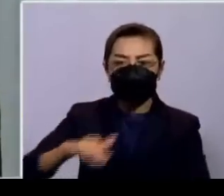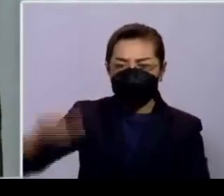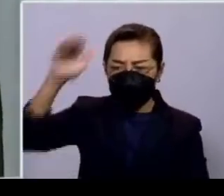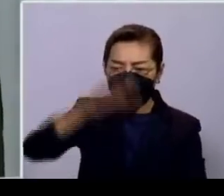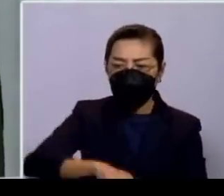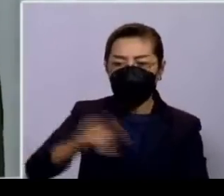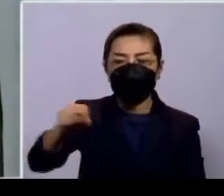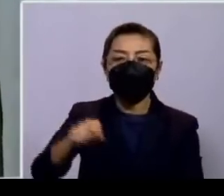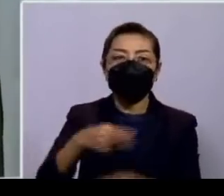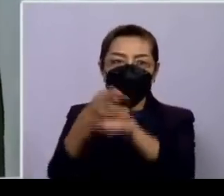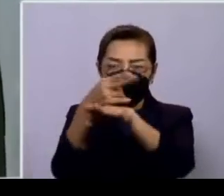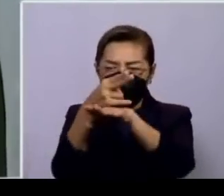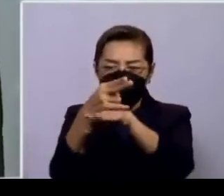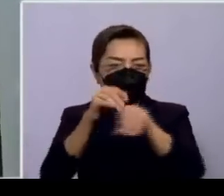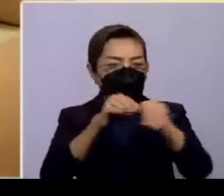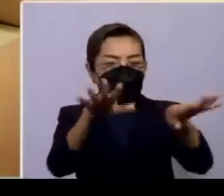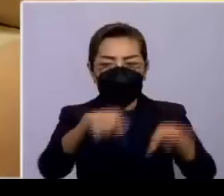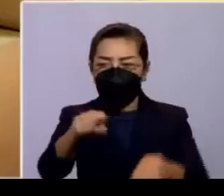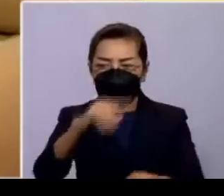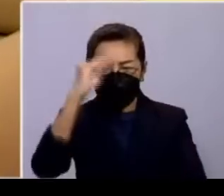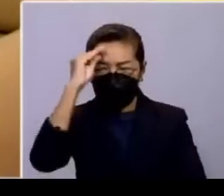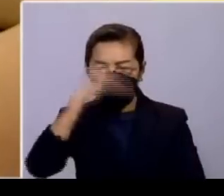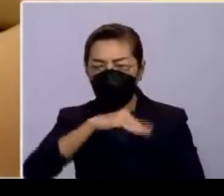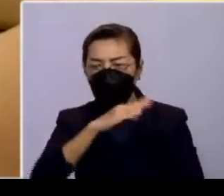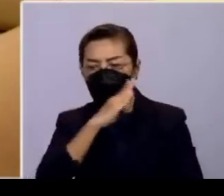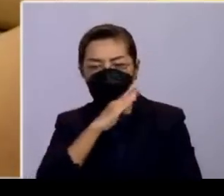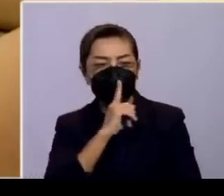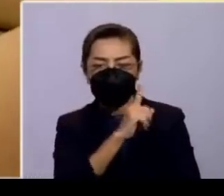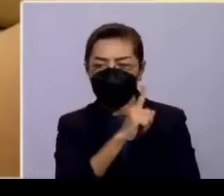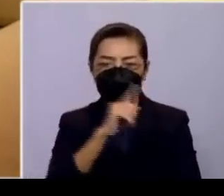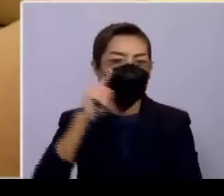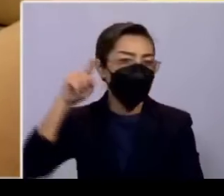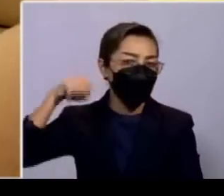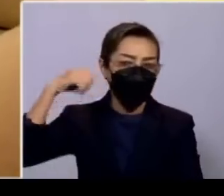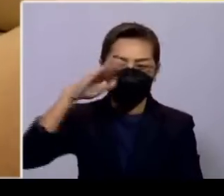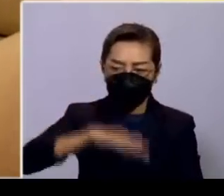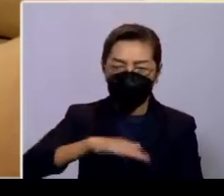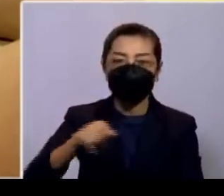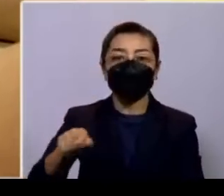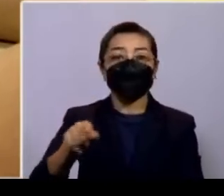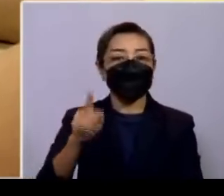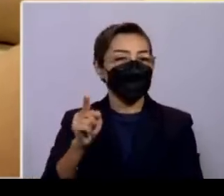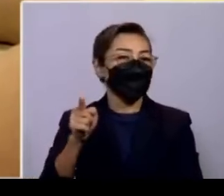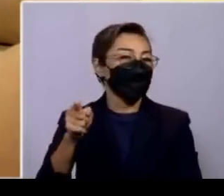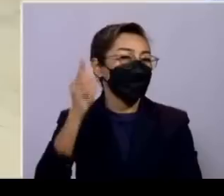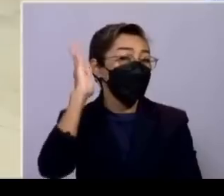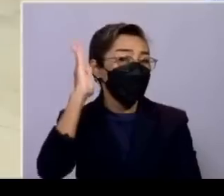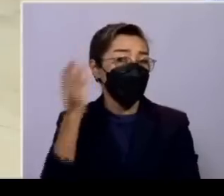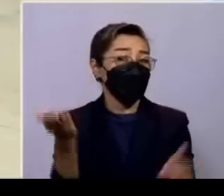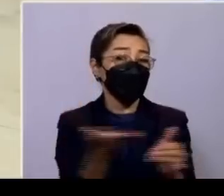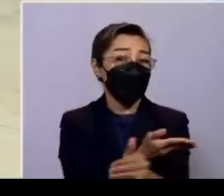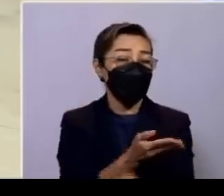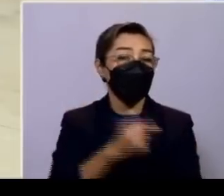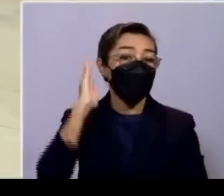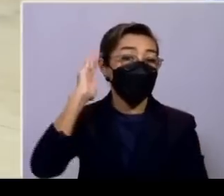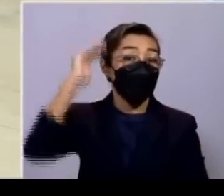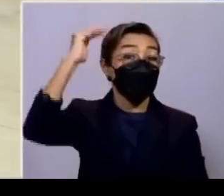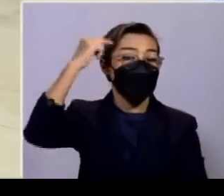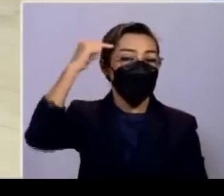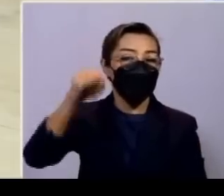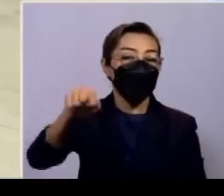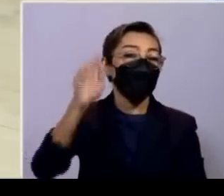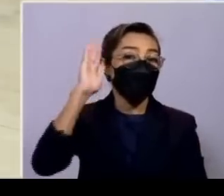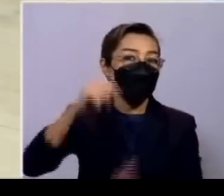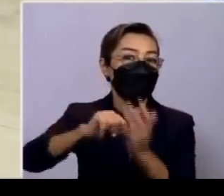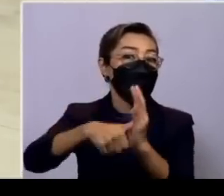พี่ยิ่งยศบอกว่าเชื่อว่าเห็นก็จะกรรมที่เกิดขึ้นน่าจะเป็นการที่นายสันติเนี่ยถูกเจ้าหนี้ทวงเงินซัก 8-9